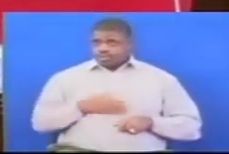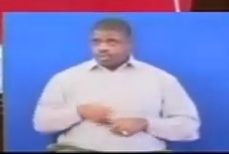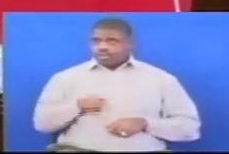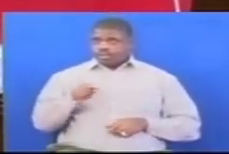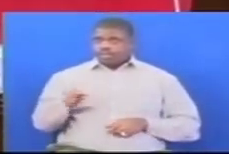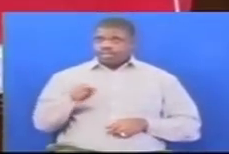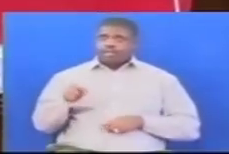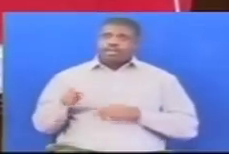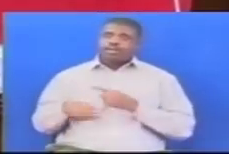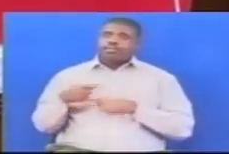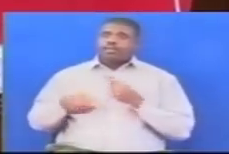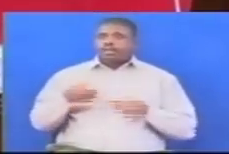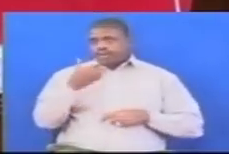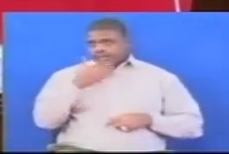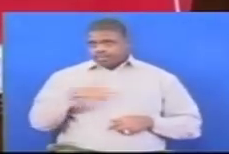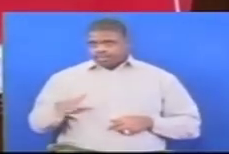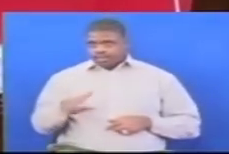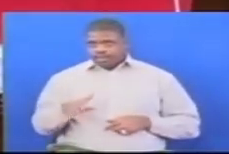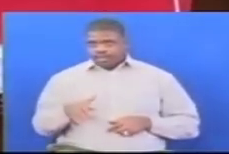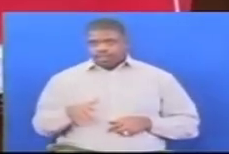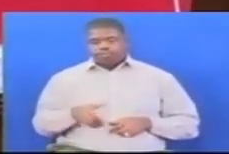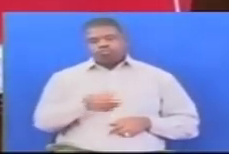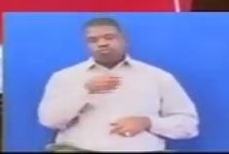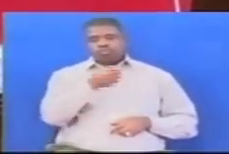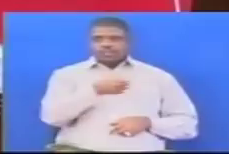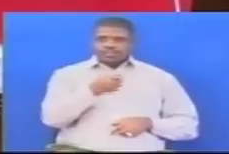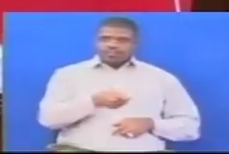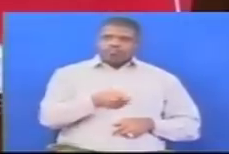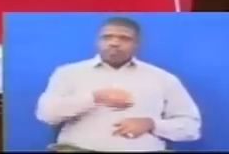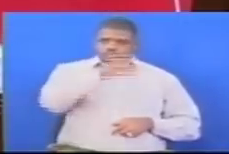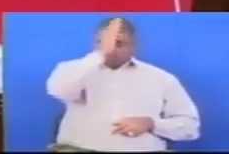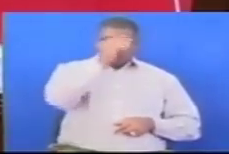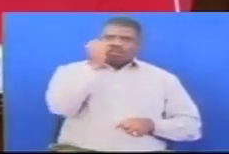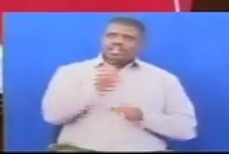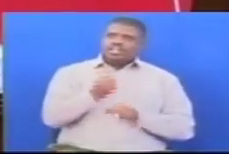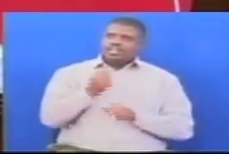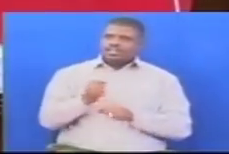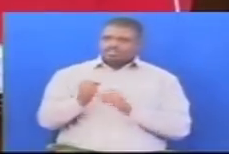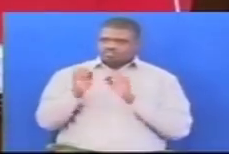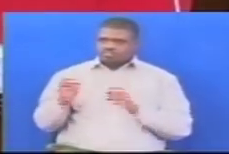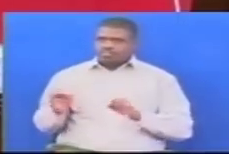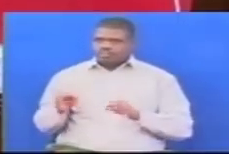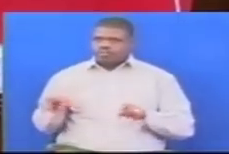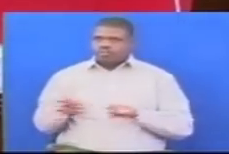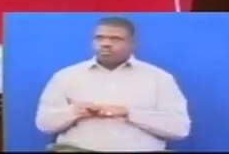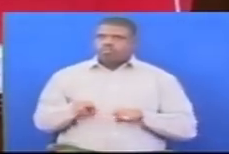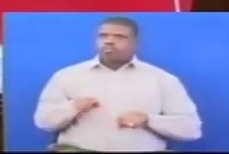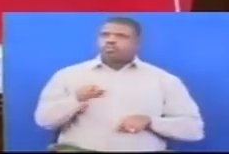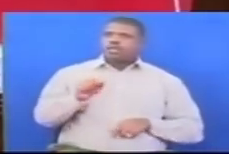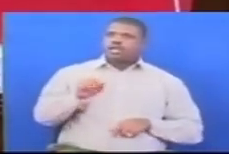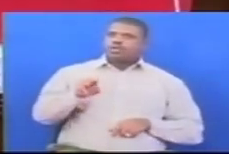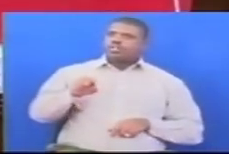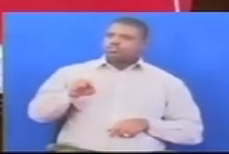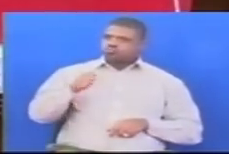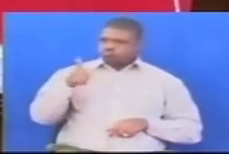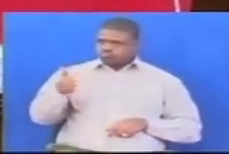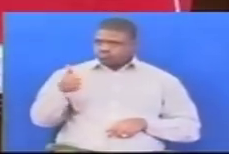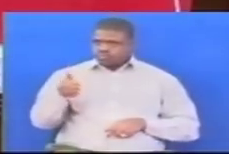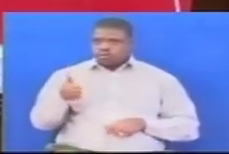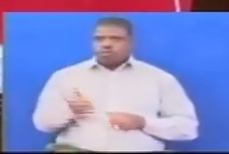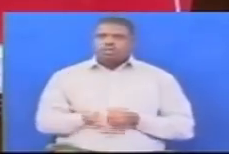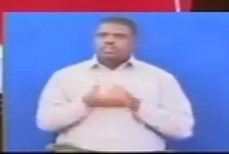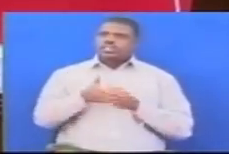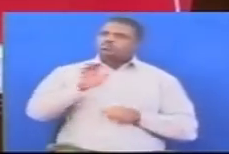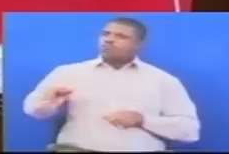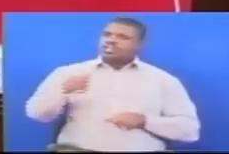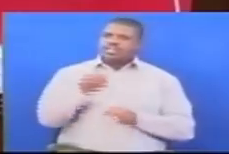ya maji tumsifu Prof. Sambarawa. Manake anafanya kazi kwa vitendo, ndugu wa Wesa anafanya kazi kwa vitendo na wasaidizi wake